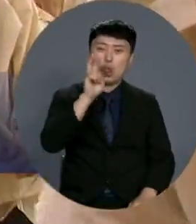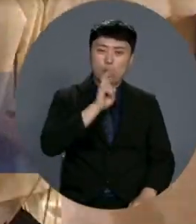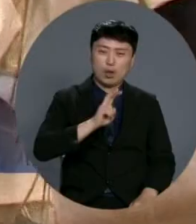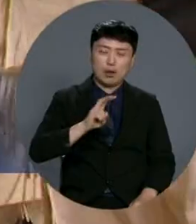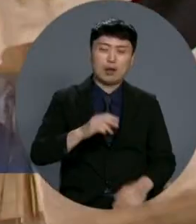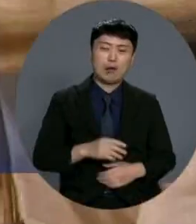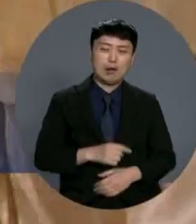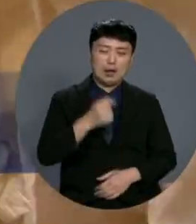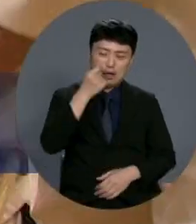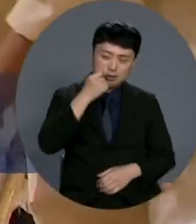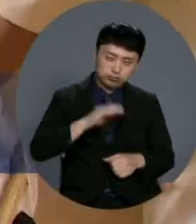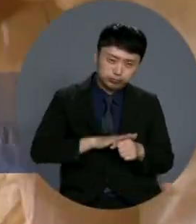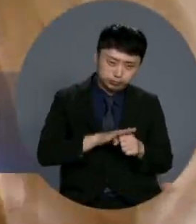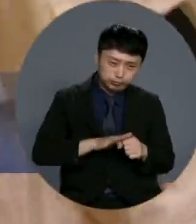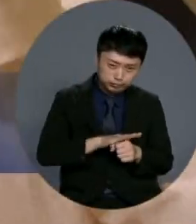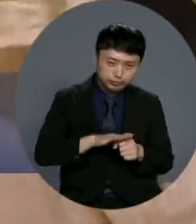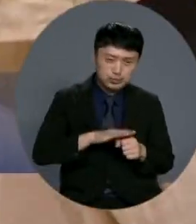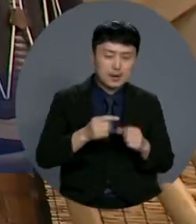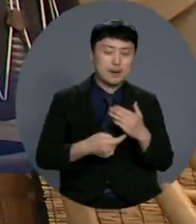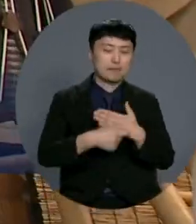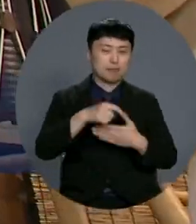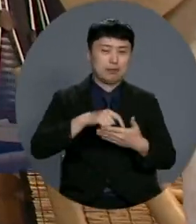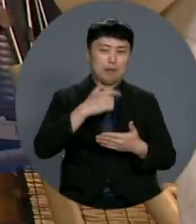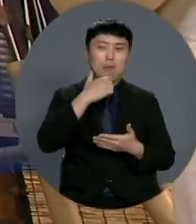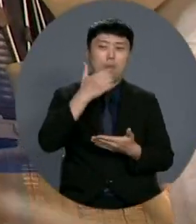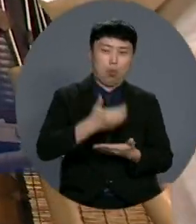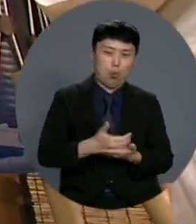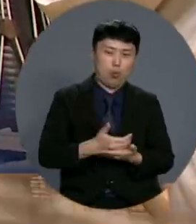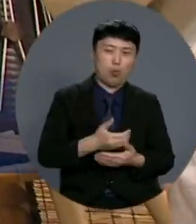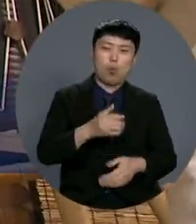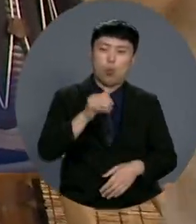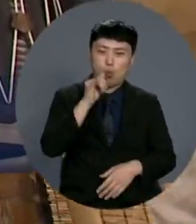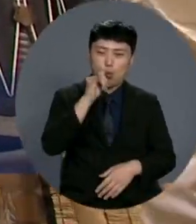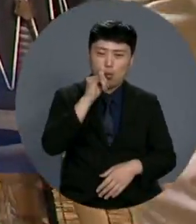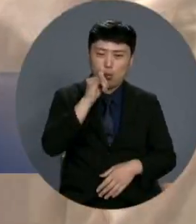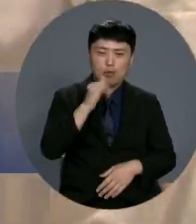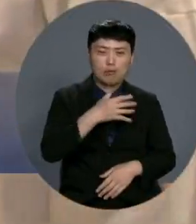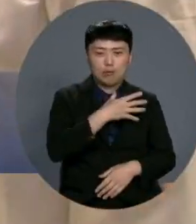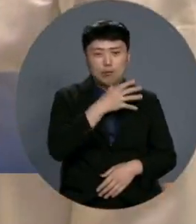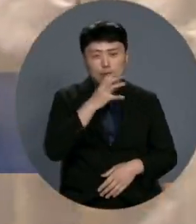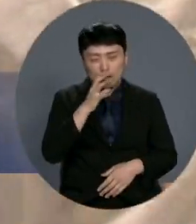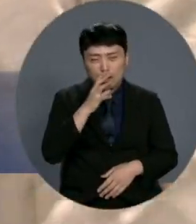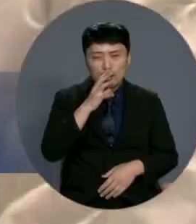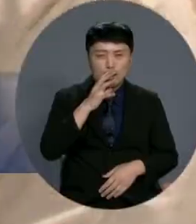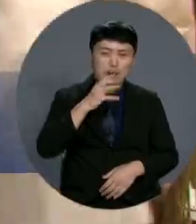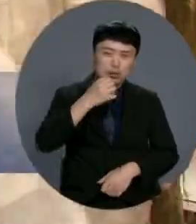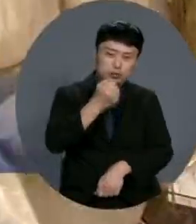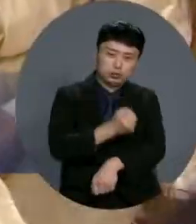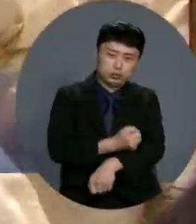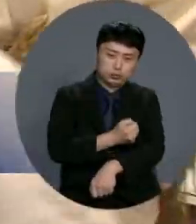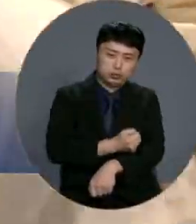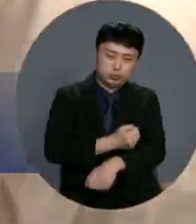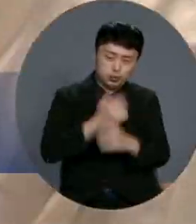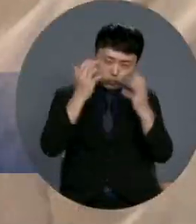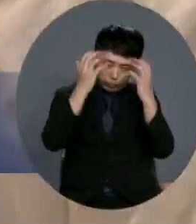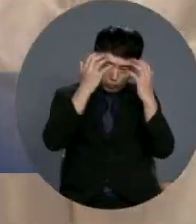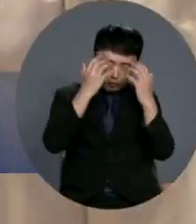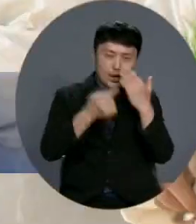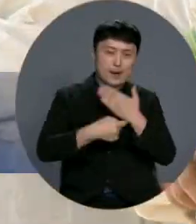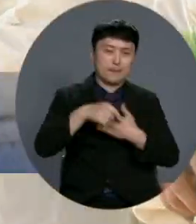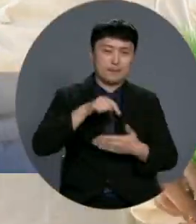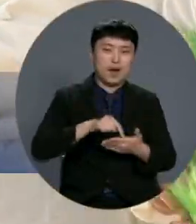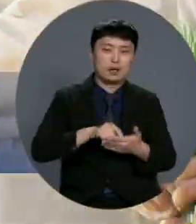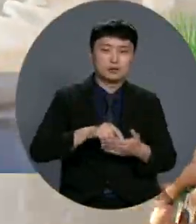아주 구슬프고 이게 좀 마음에 와닿는다 하나? 그 어른들의 그 노래 그 고생하시는 그